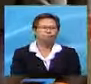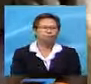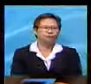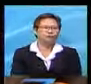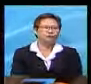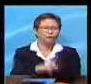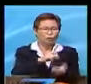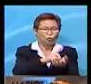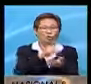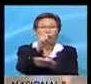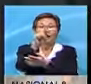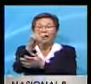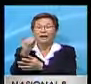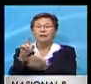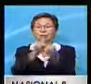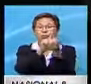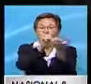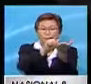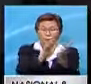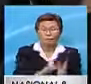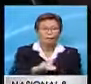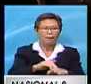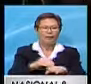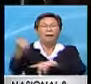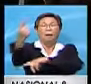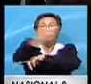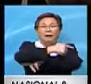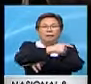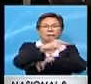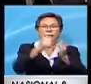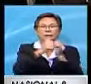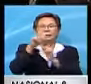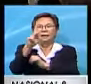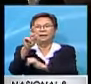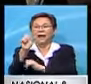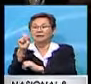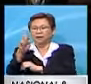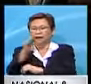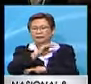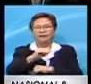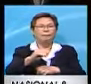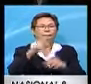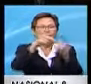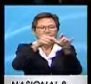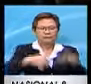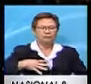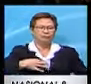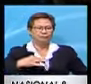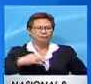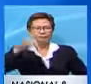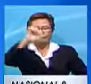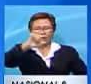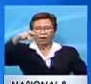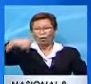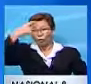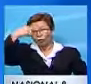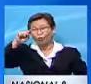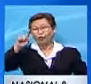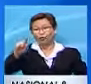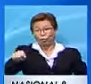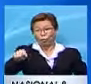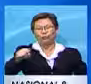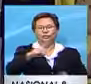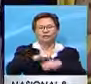Tan Sri Dr Ali ditemui media pada Majlis hari bersama ksn dan peserta sukarelawan Asia Pacific for you